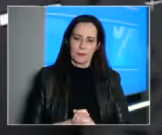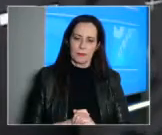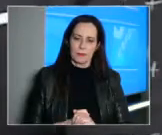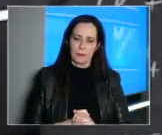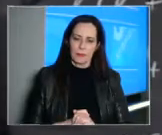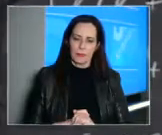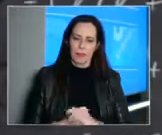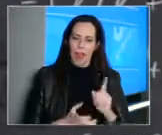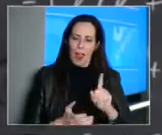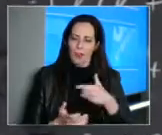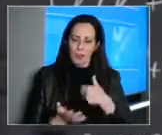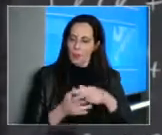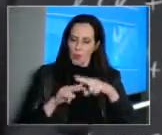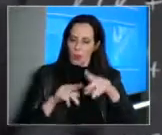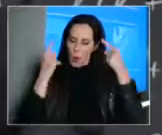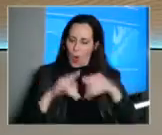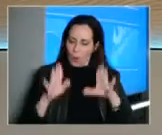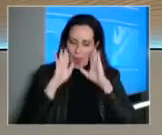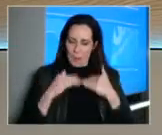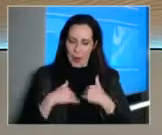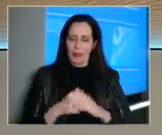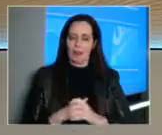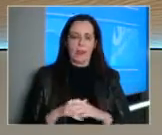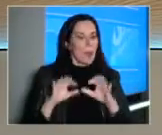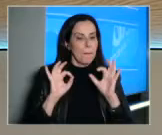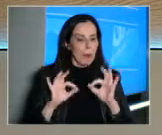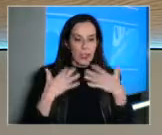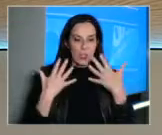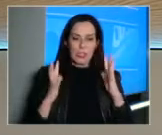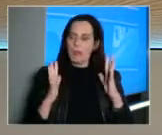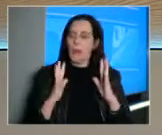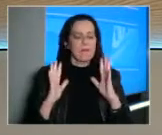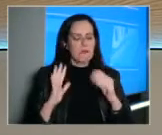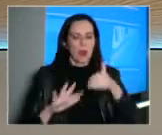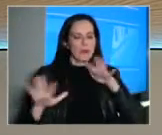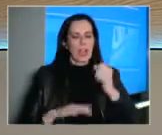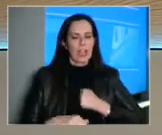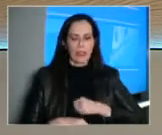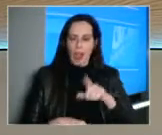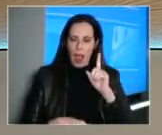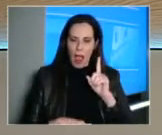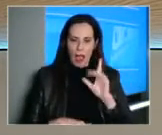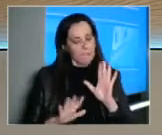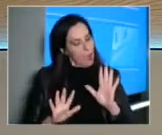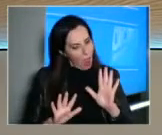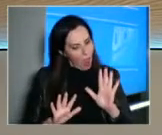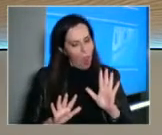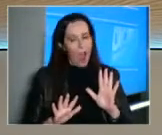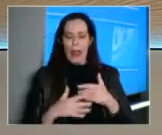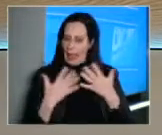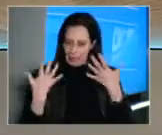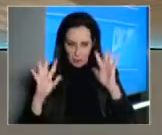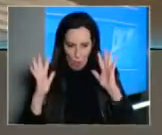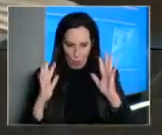don't get me going on this or we'll be here all day, trust me. ממש סיפור מהאגדות ראש הממשלה הזה, אבל אגדות כידוע יש רק